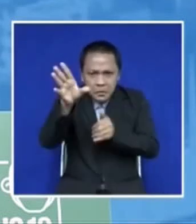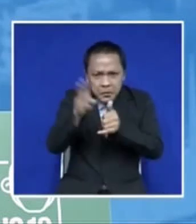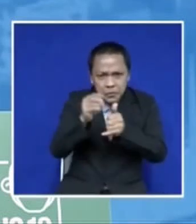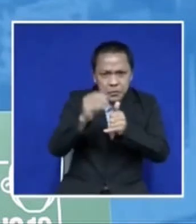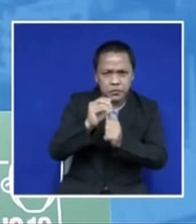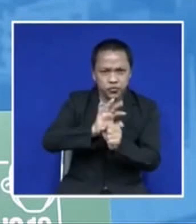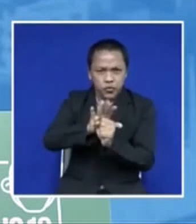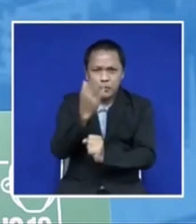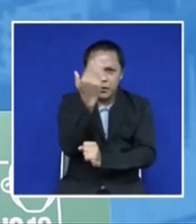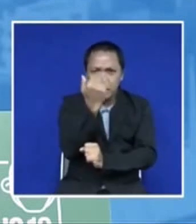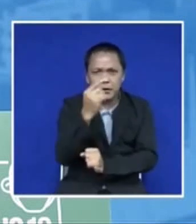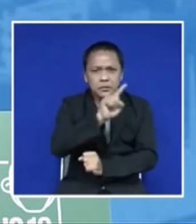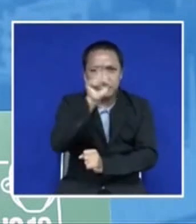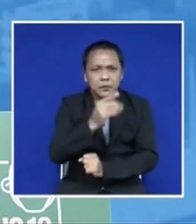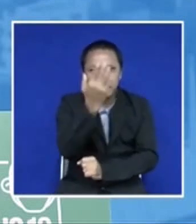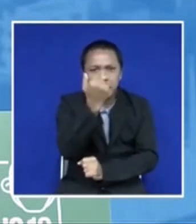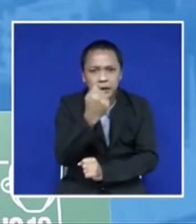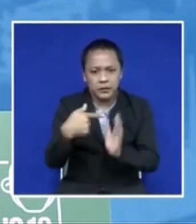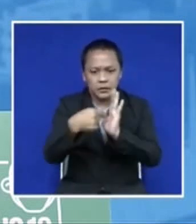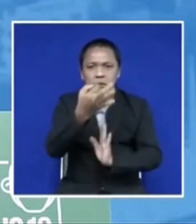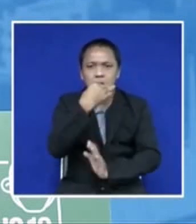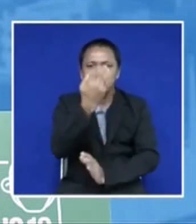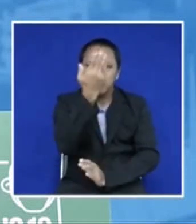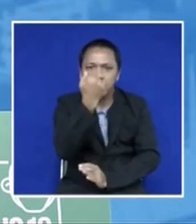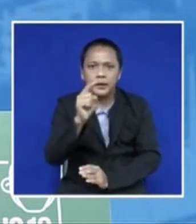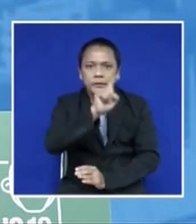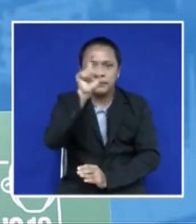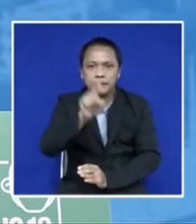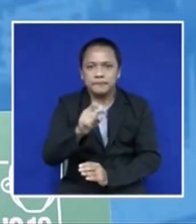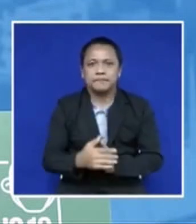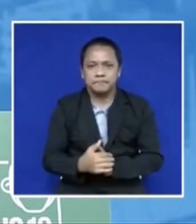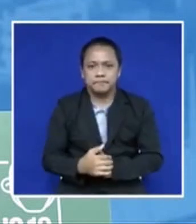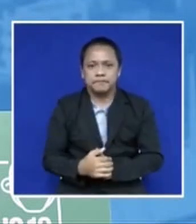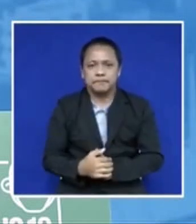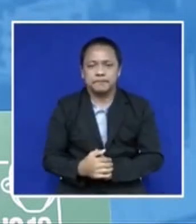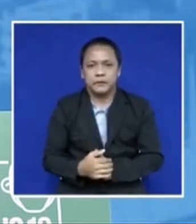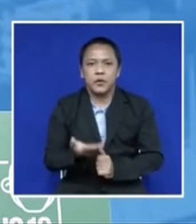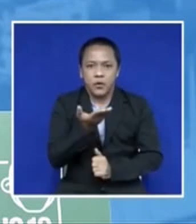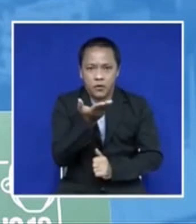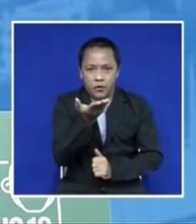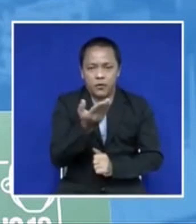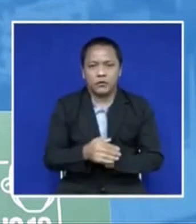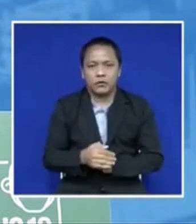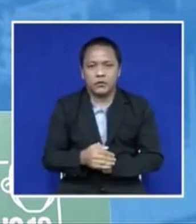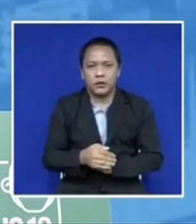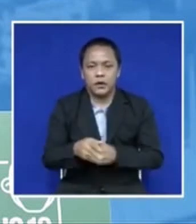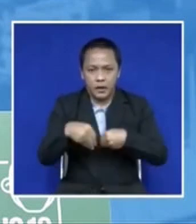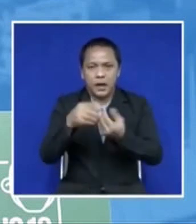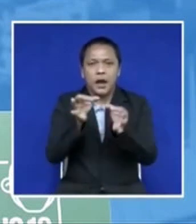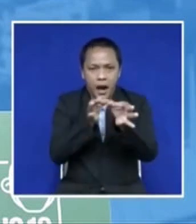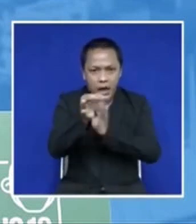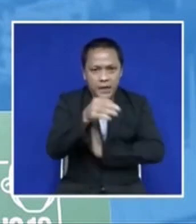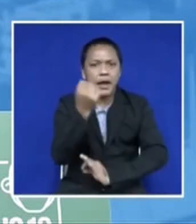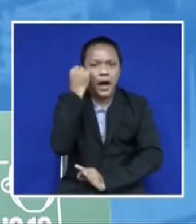90เปอร์เซ็นต์ไม่มีอาการครับการพักอาศัยหรือที่คุณหมอดูเสียงเอาภาพขึ้นไปให้ดูนะมีหอพักอยู่ด้านหลังตลาดเลยค่ะสภาพรมี